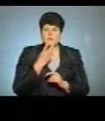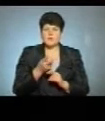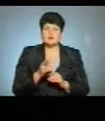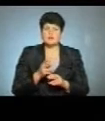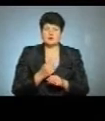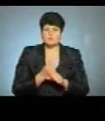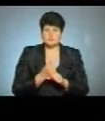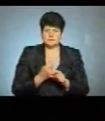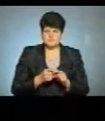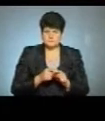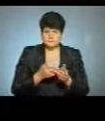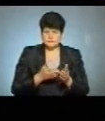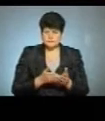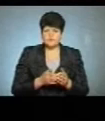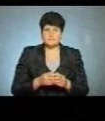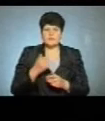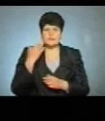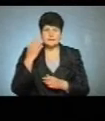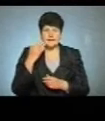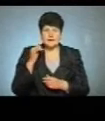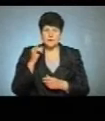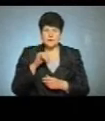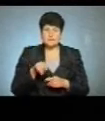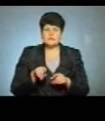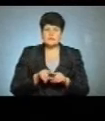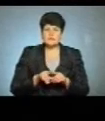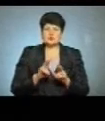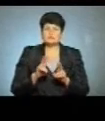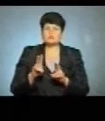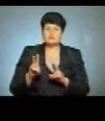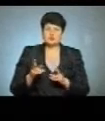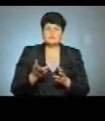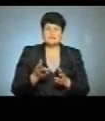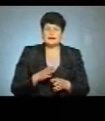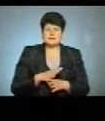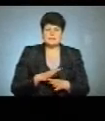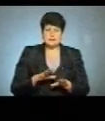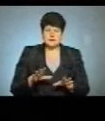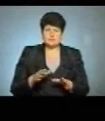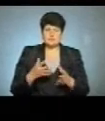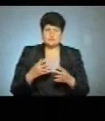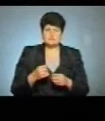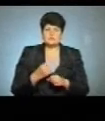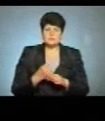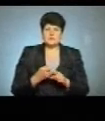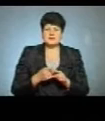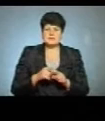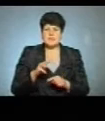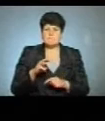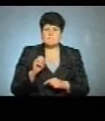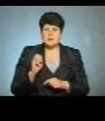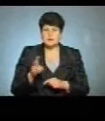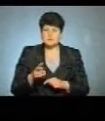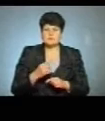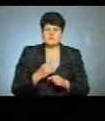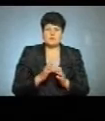червоного маку. Ідея у них така, що хто б де студентів не був, він виготовляє цей мак, і вони просять